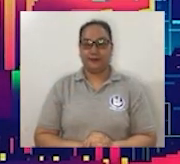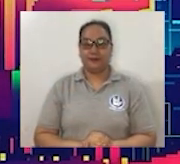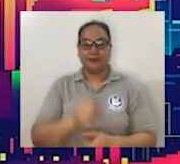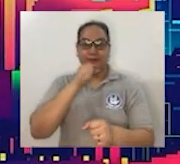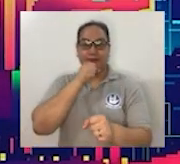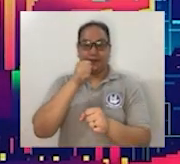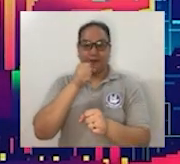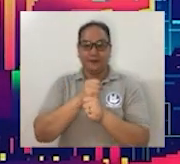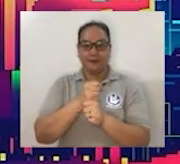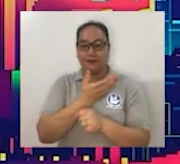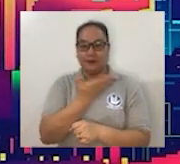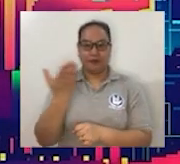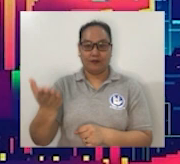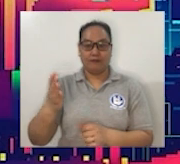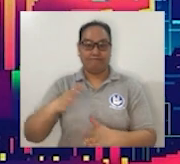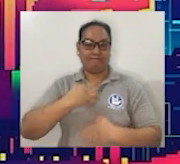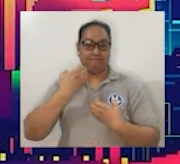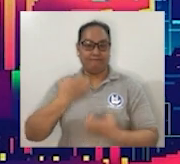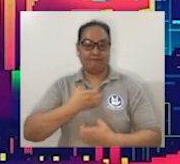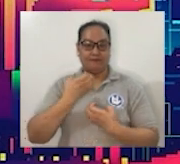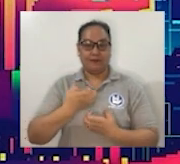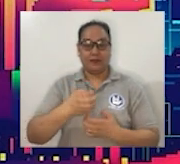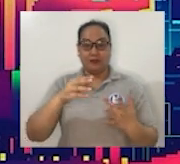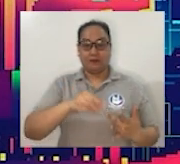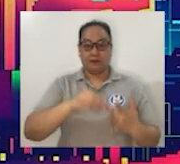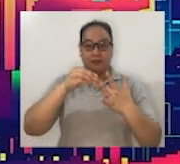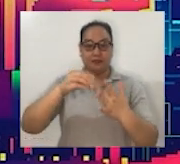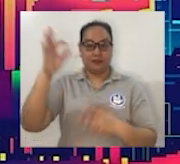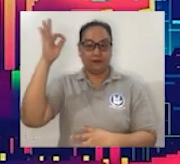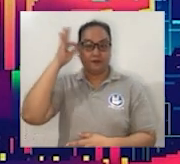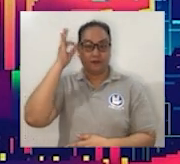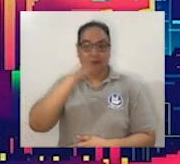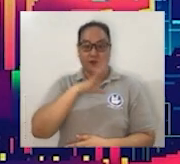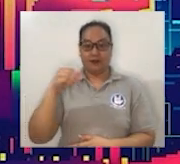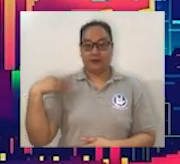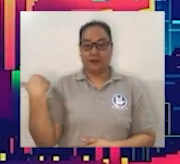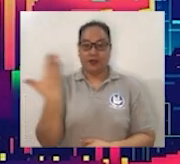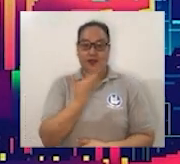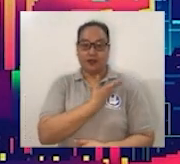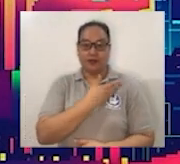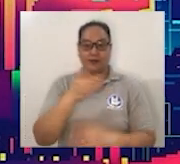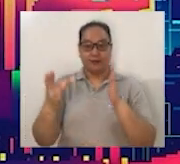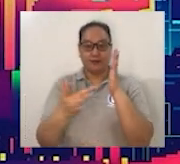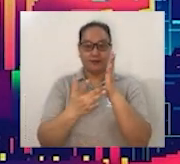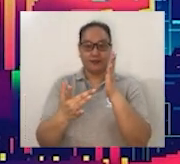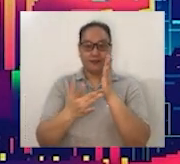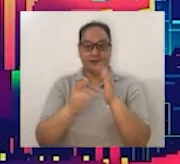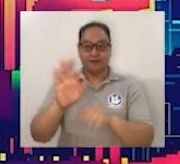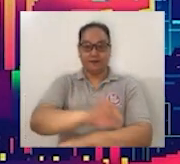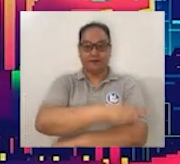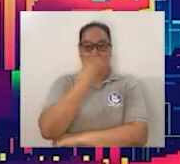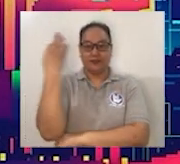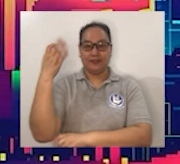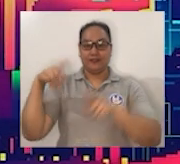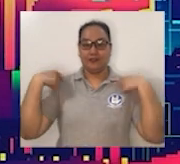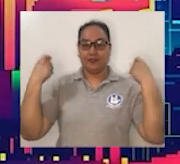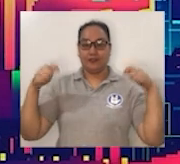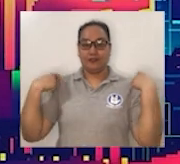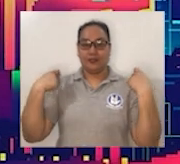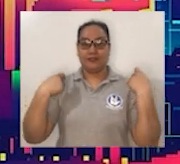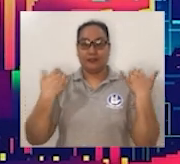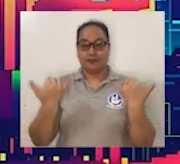Tiyak ko na mag-e-enjoy kayong lahat, lalo na si Fer, at ang mga take nating Fernandino Teens sa episode na ito.